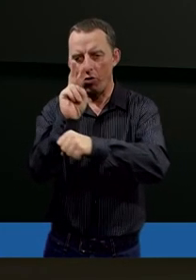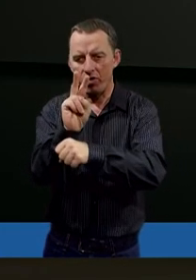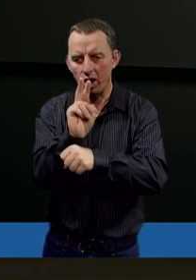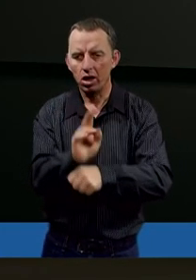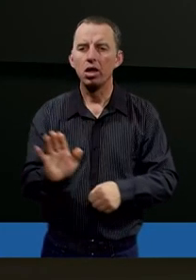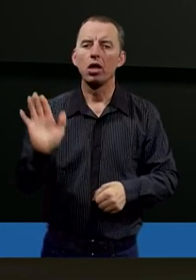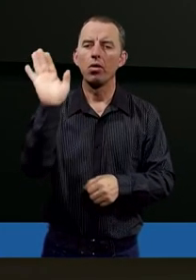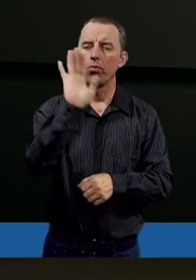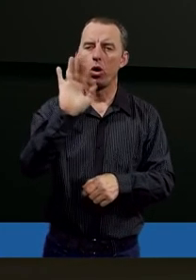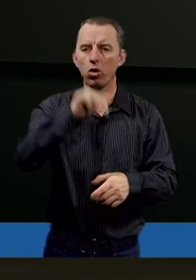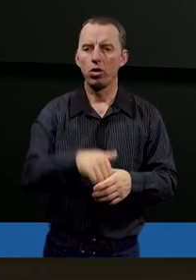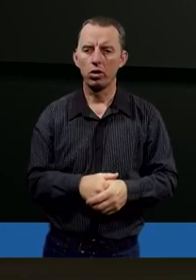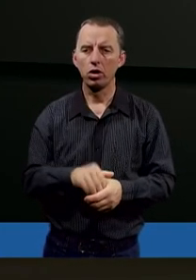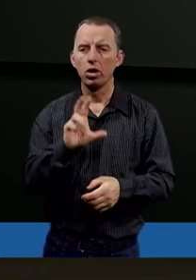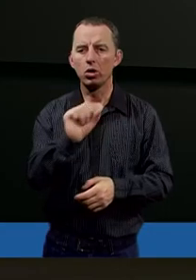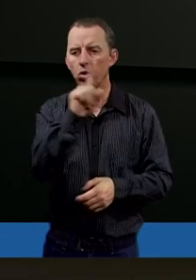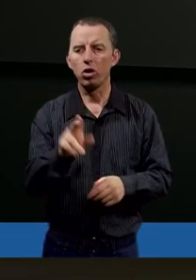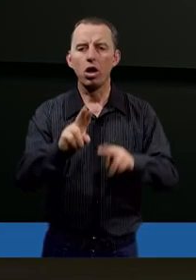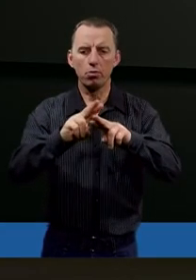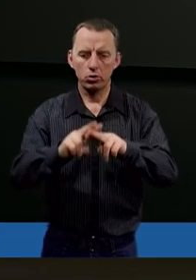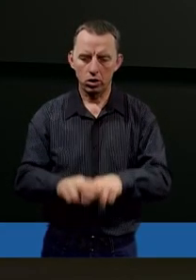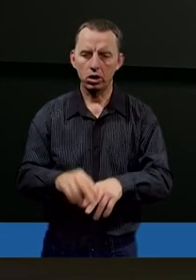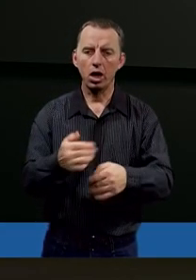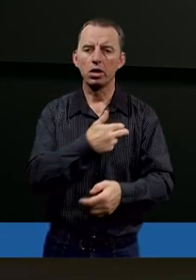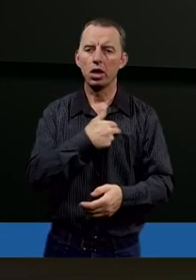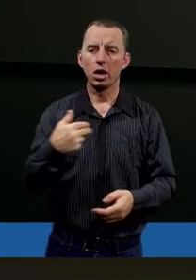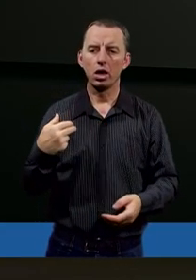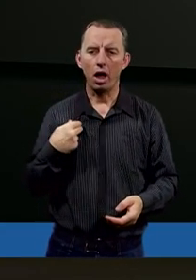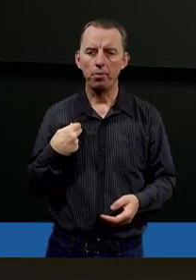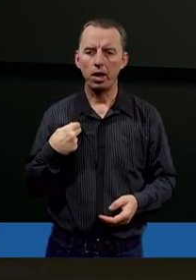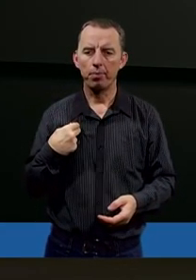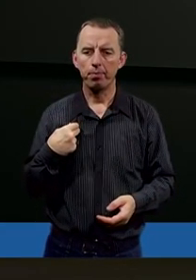Bogu. Cóż zostaje nam?